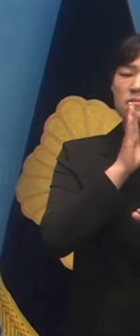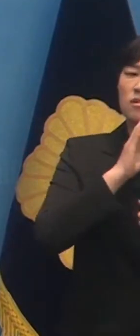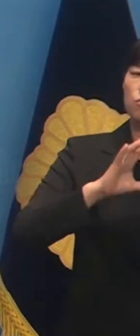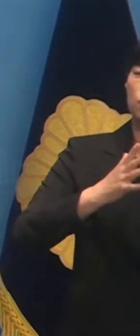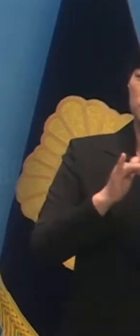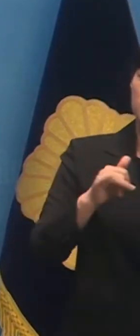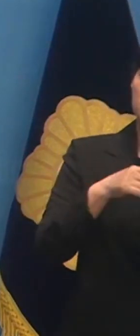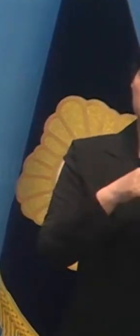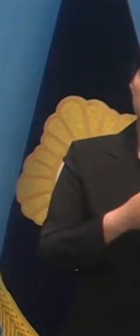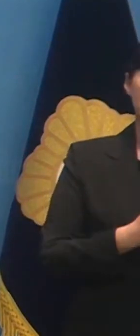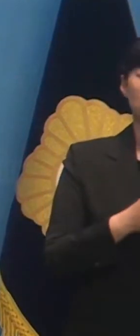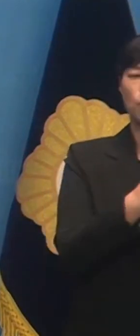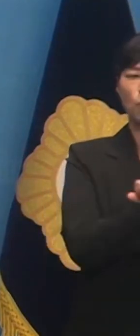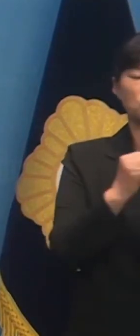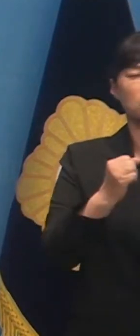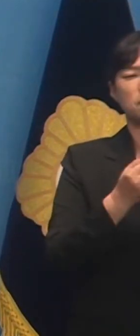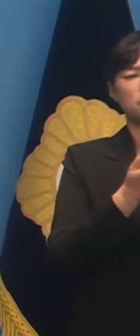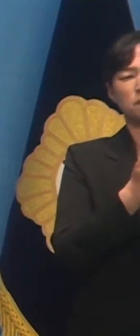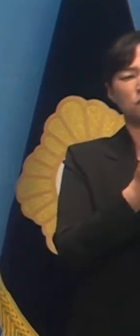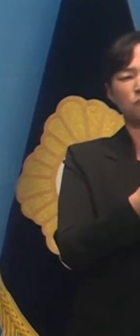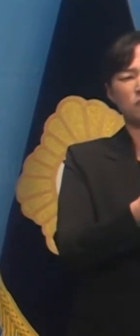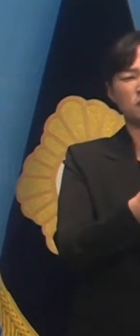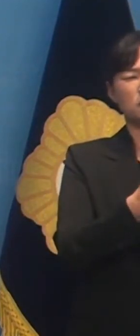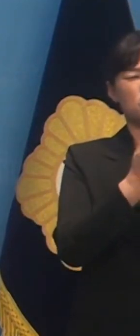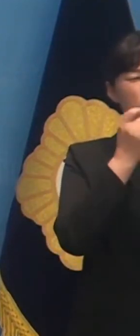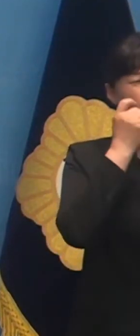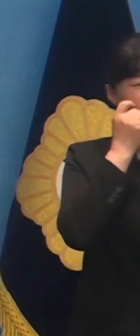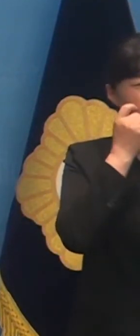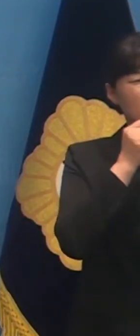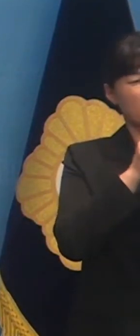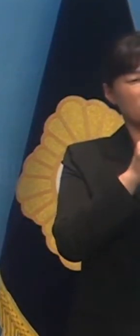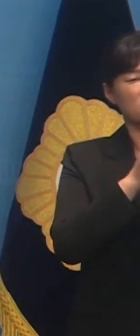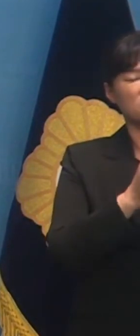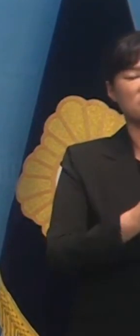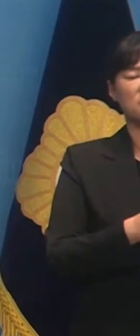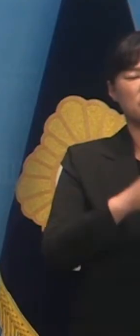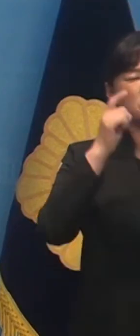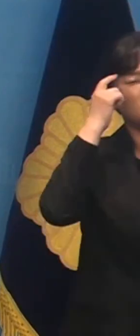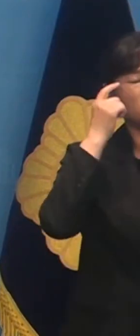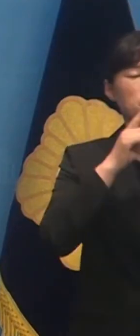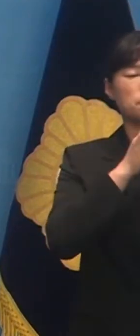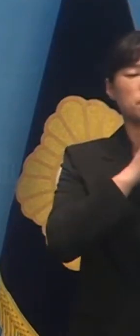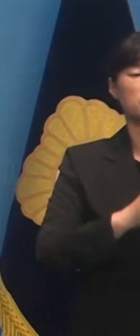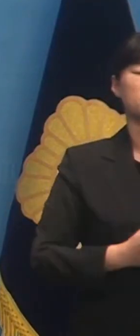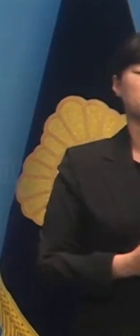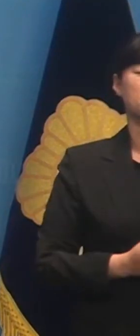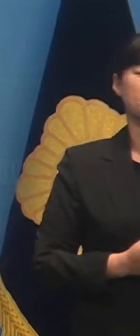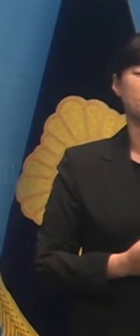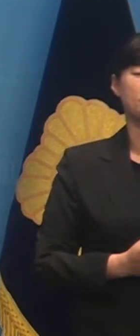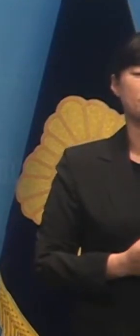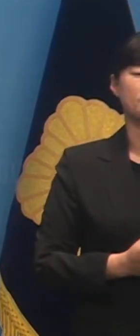국민께 용서받을 기회조차 구하지 않겠다는 신호로 익힐 뿐입니다.